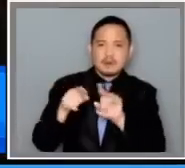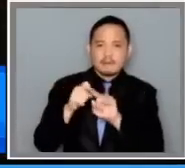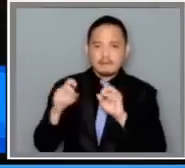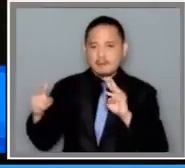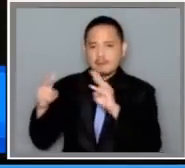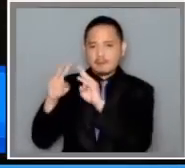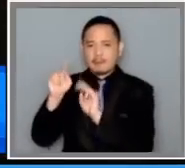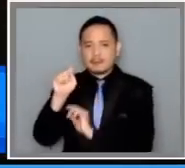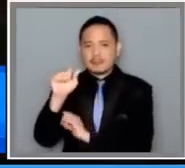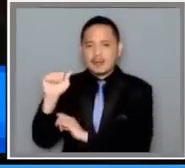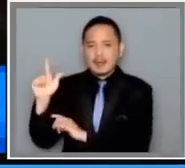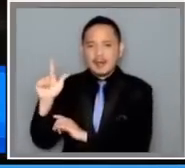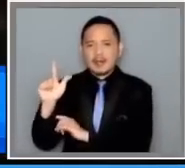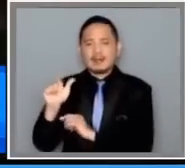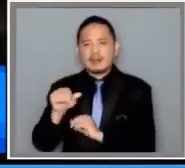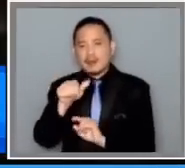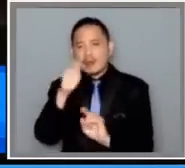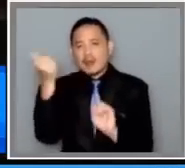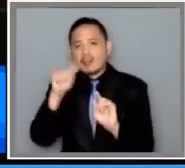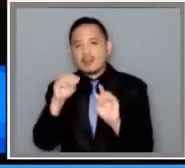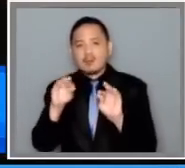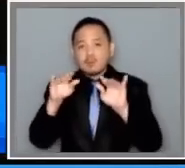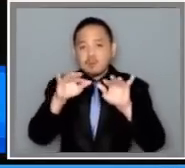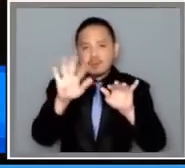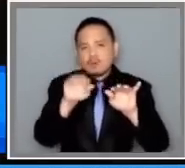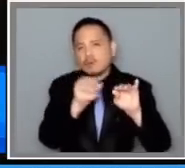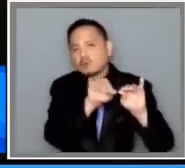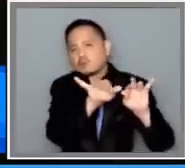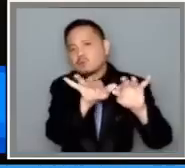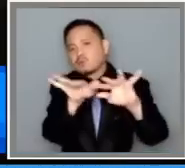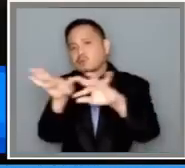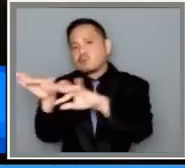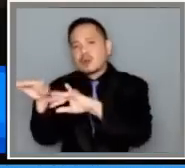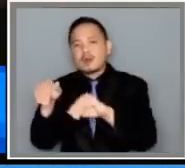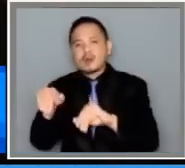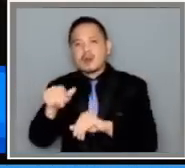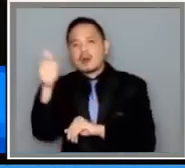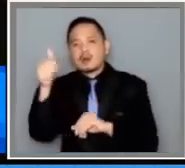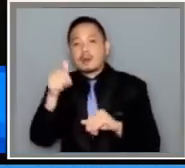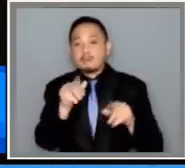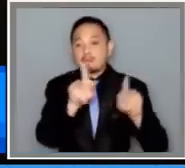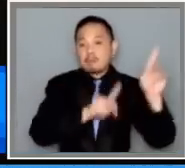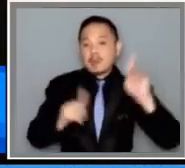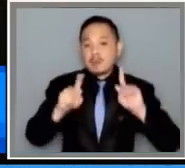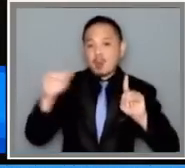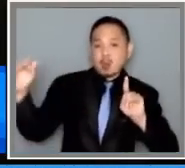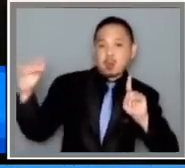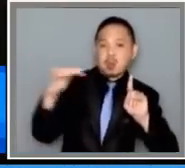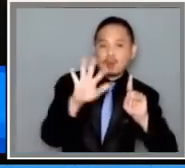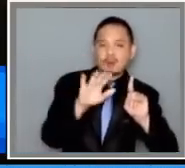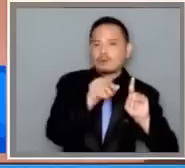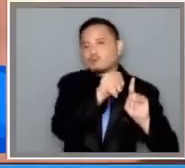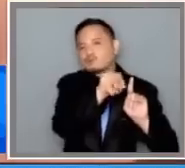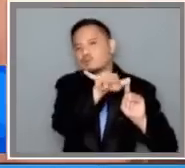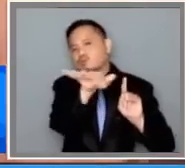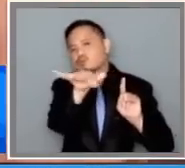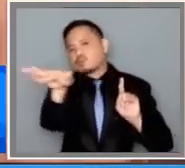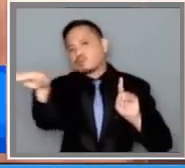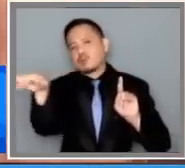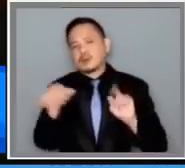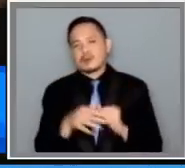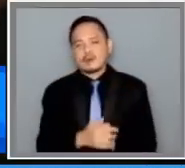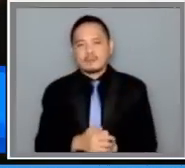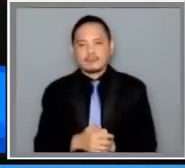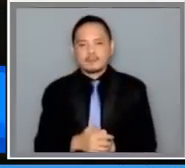ay nasa ibang direksyon ang punta at hindi sa Maynila. Kaya ngayon, para nagiging palaisipan kung